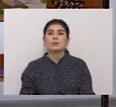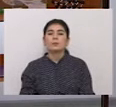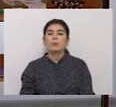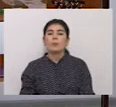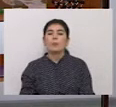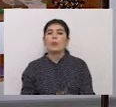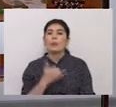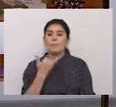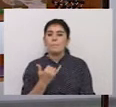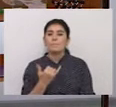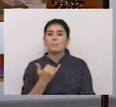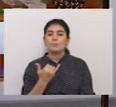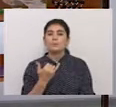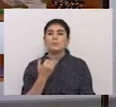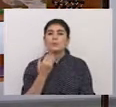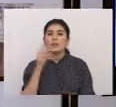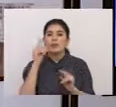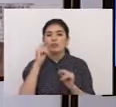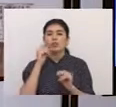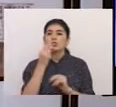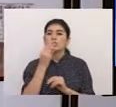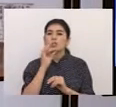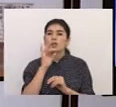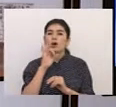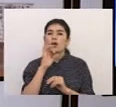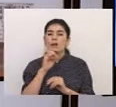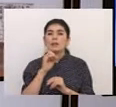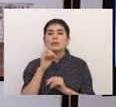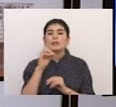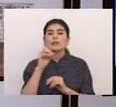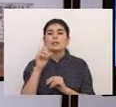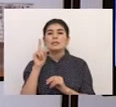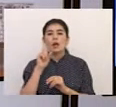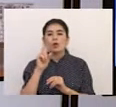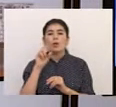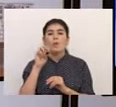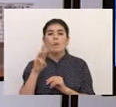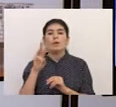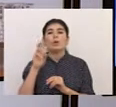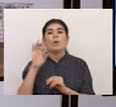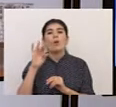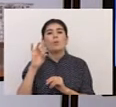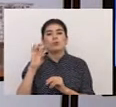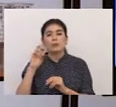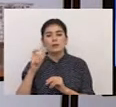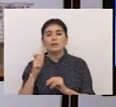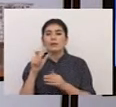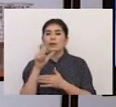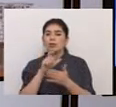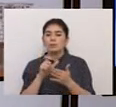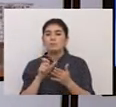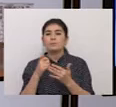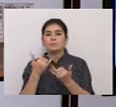Bugungi darsimizning shiori bilan tanishing. Zahiriddin Muhammad Boburning quyidagi g'azaldan keltirilgan